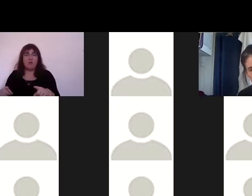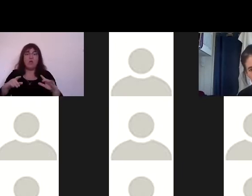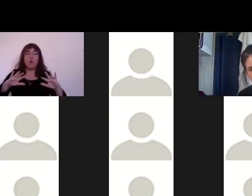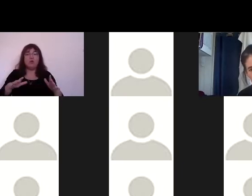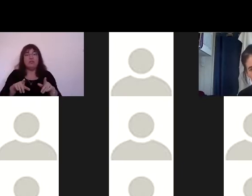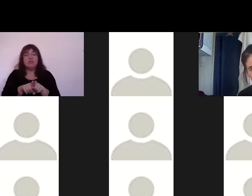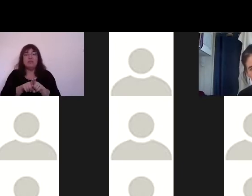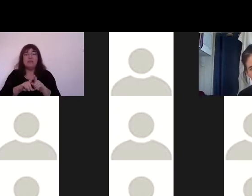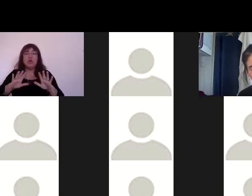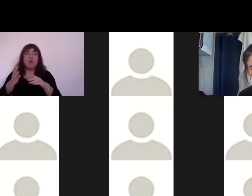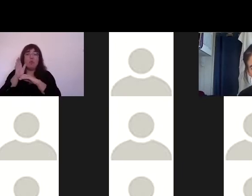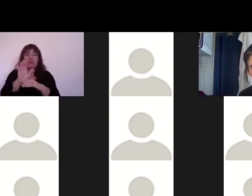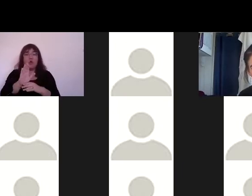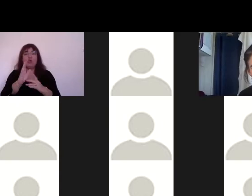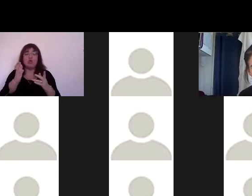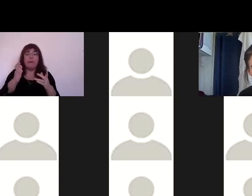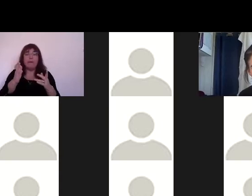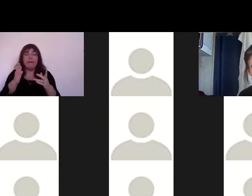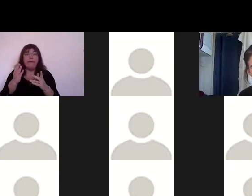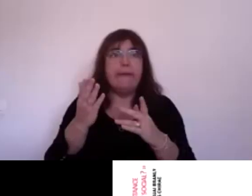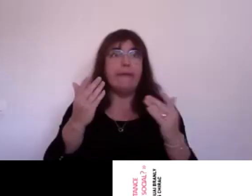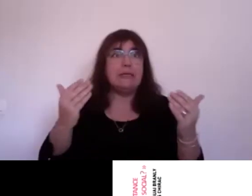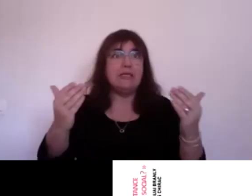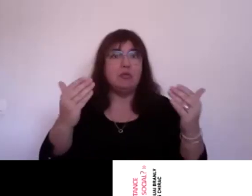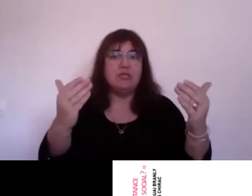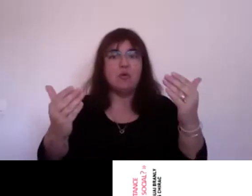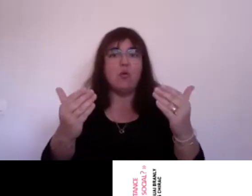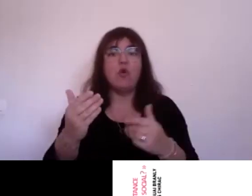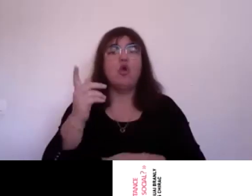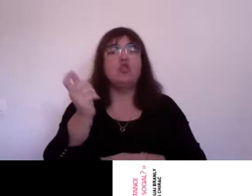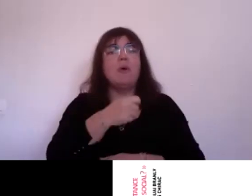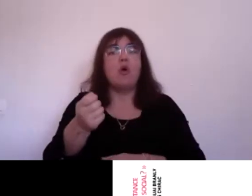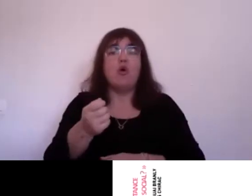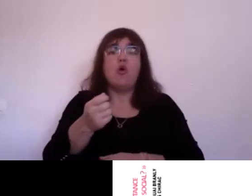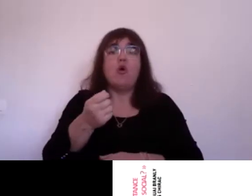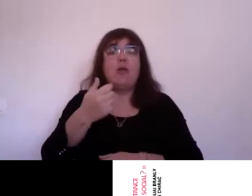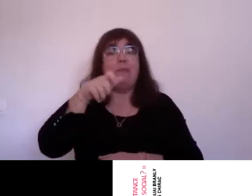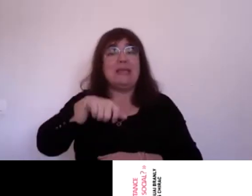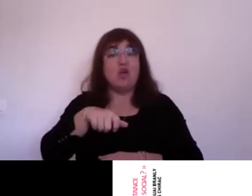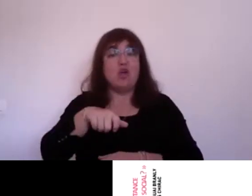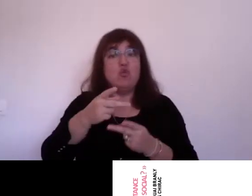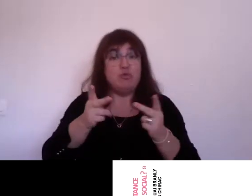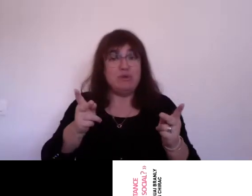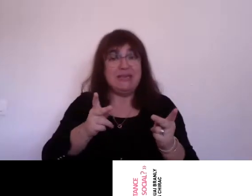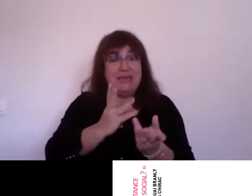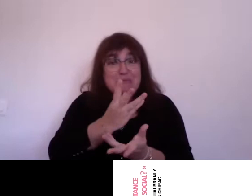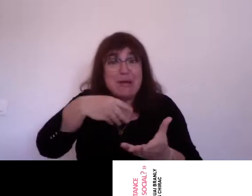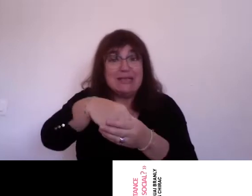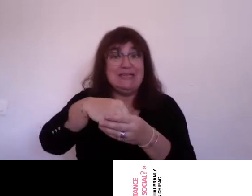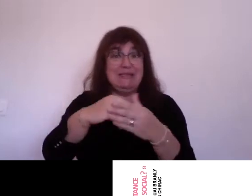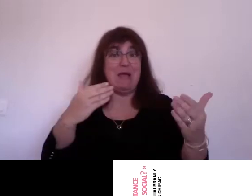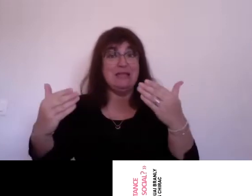la Cité des sciences et de l'industrie, dans l'exposition, le visiteur il fait carrément partie de l'expo parce qu'il accède aux notions